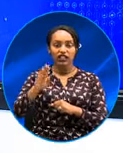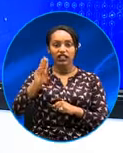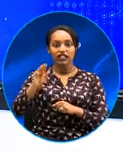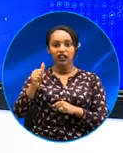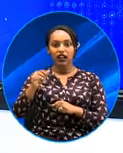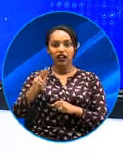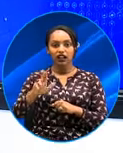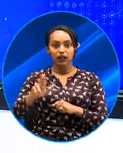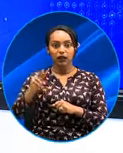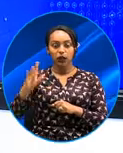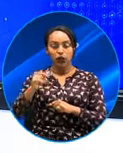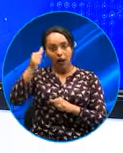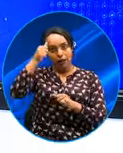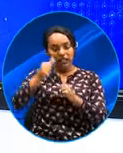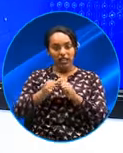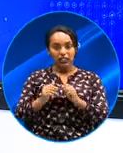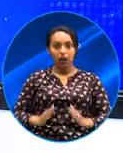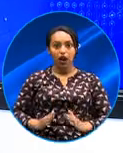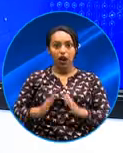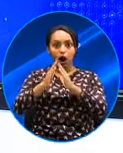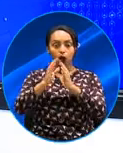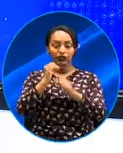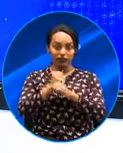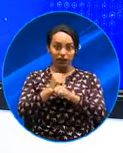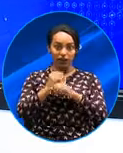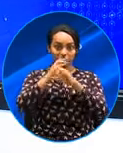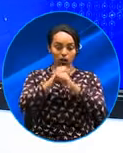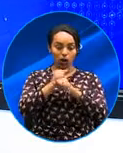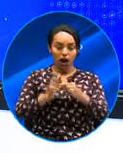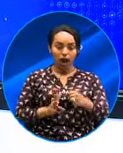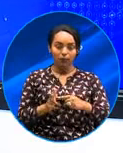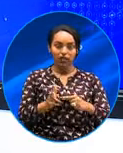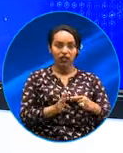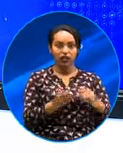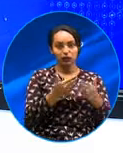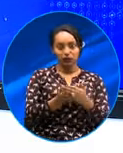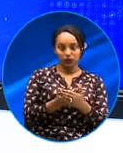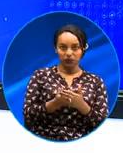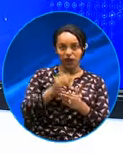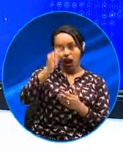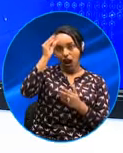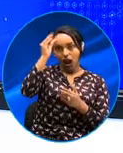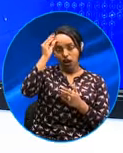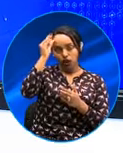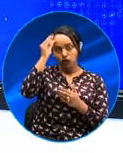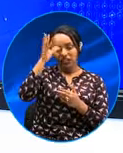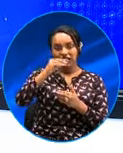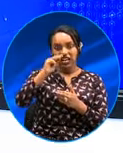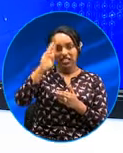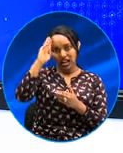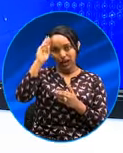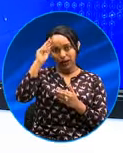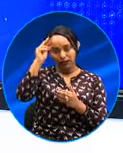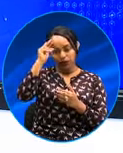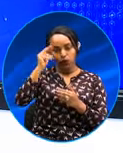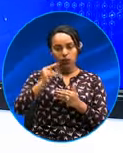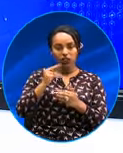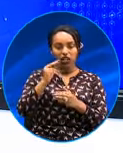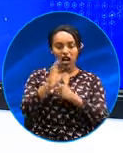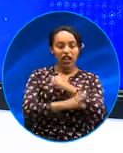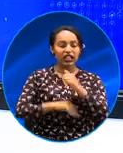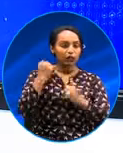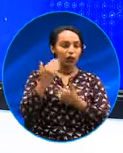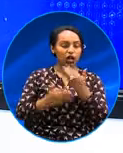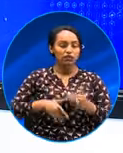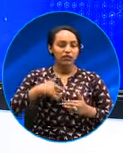ሐውልት ስራ ተጠናቆ ለምረቃ ዝግጁ ሆኗል። አርቲስት አጫሉ ሁንዴሳና ጀኔራል ሳረ መኮንን ለነበራቸው ሀገርን የማገልገል